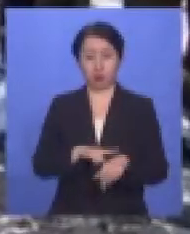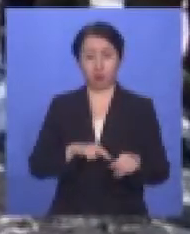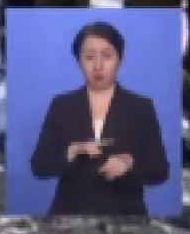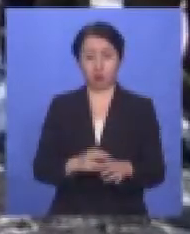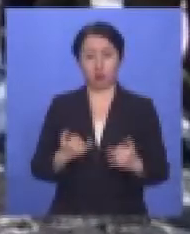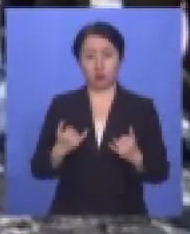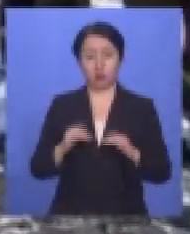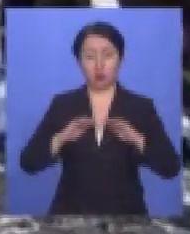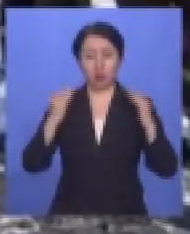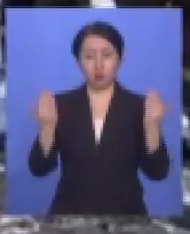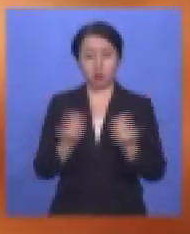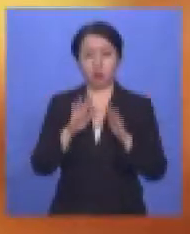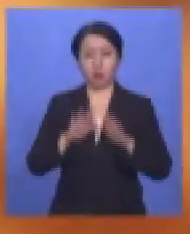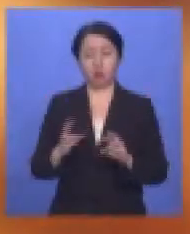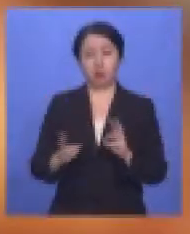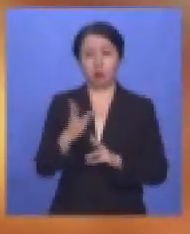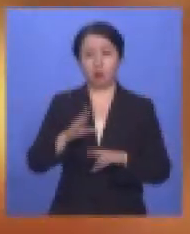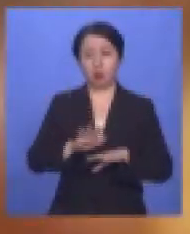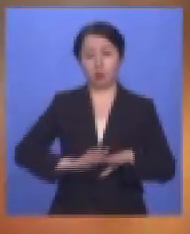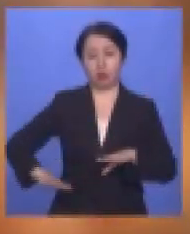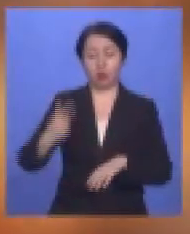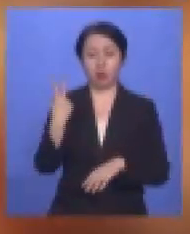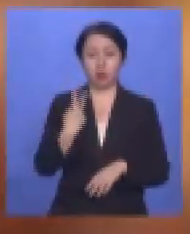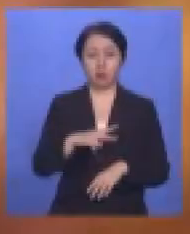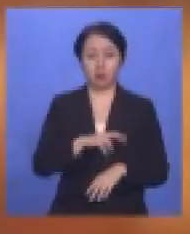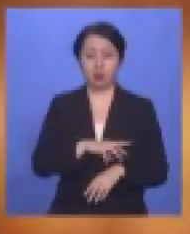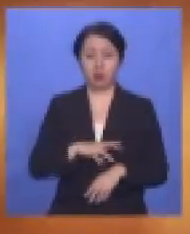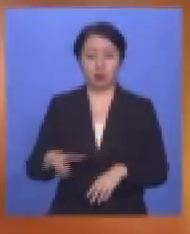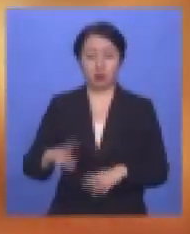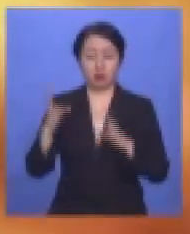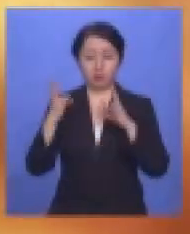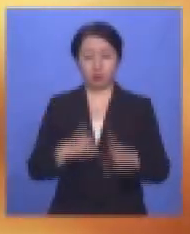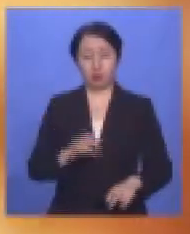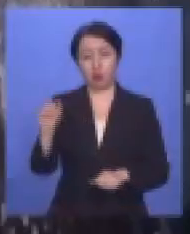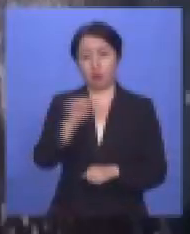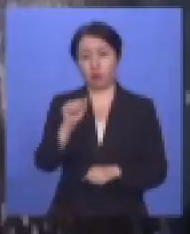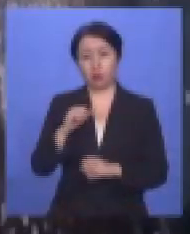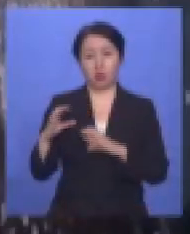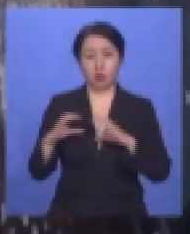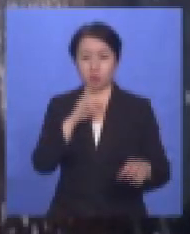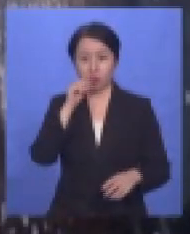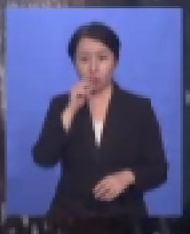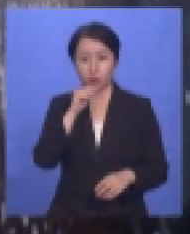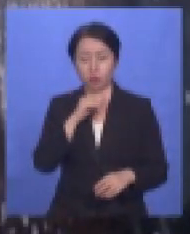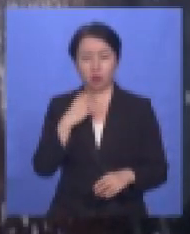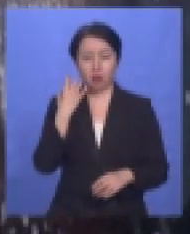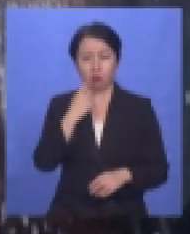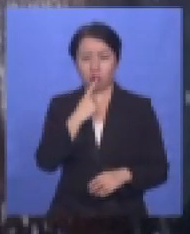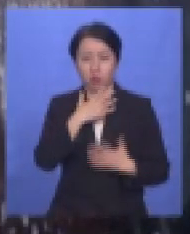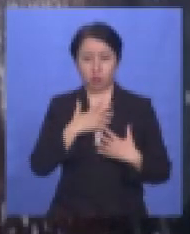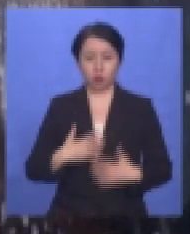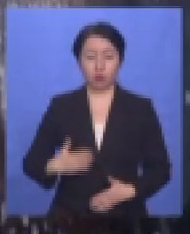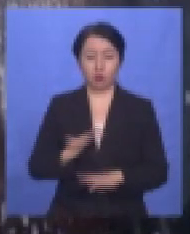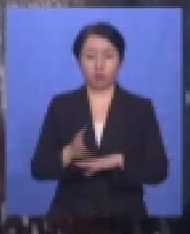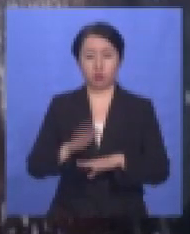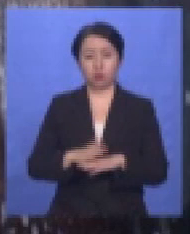для оцепления места пожара. Площадь пожара 20 квадратных метров. Пострадал водитель газовоза. Мужчина получил серьезные ожоги,